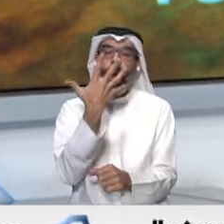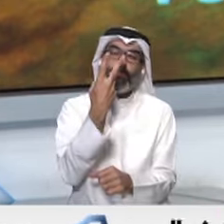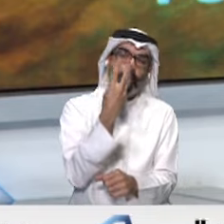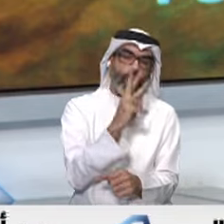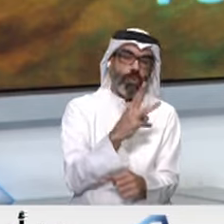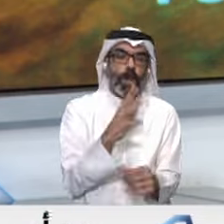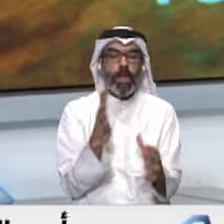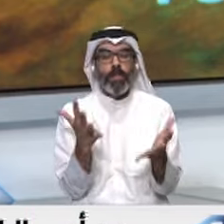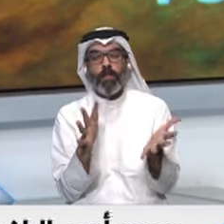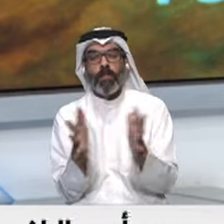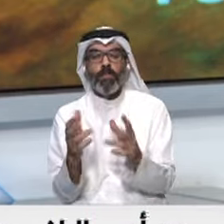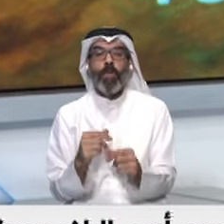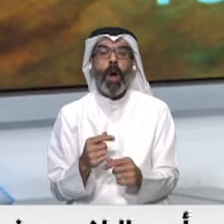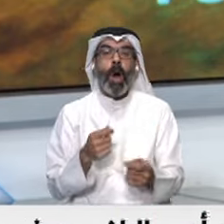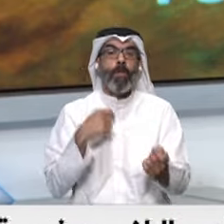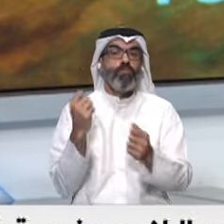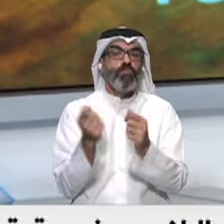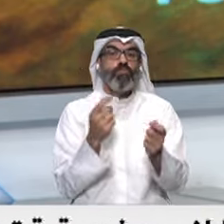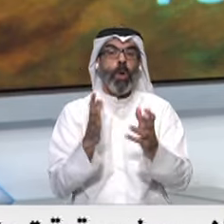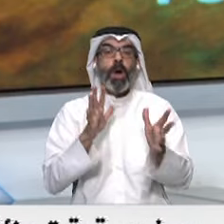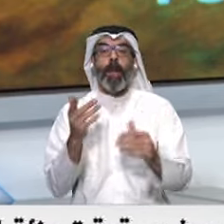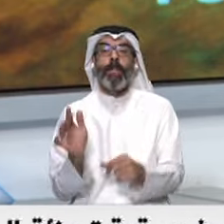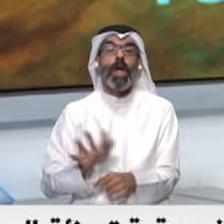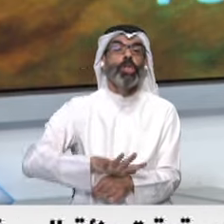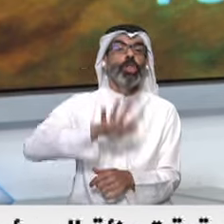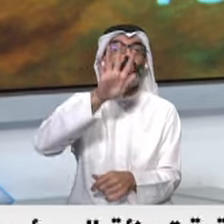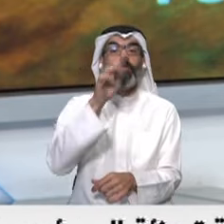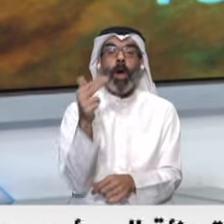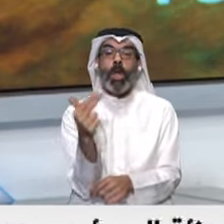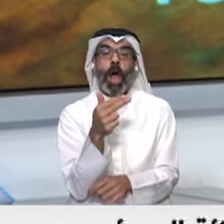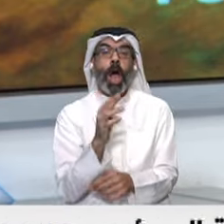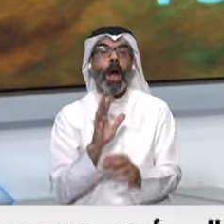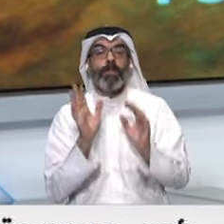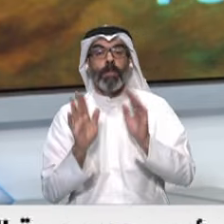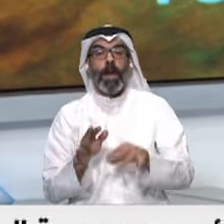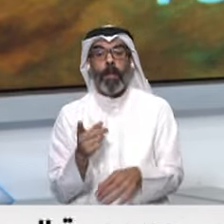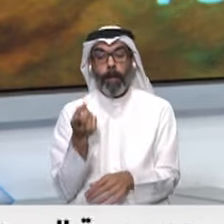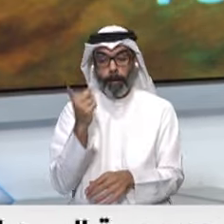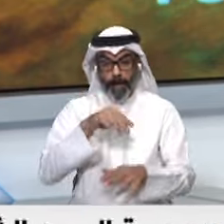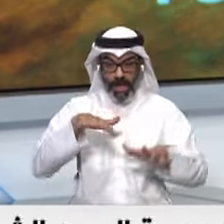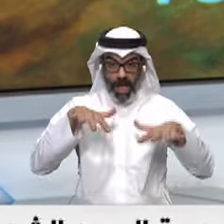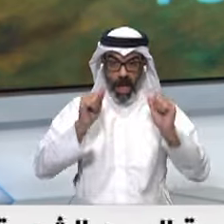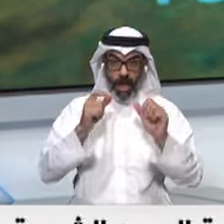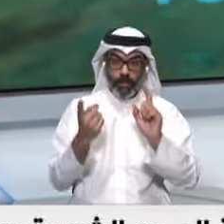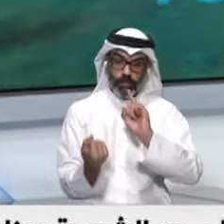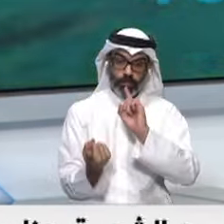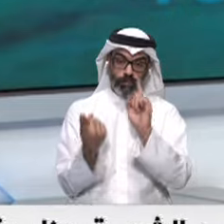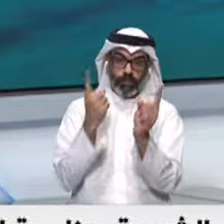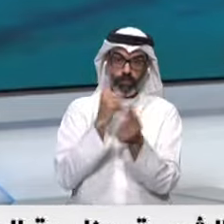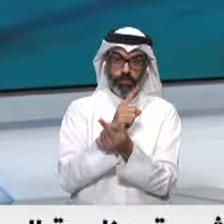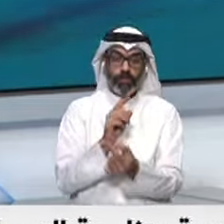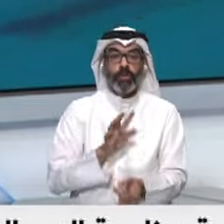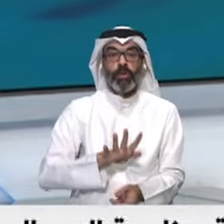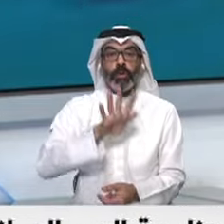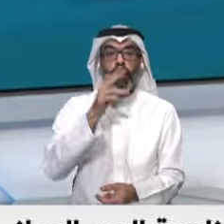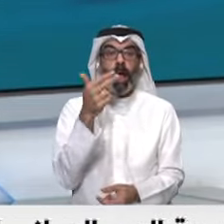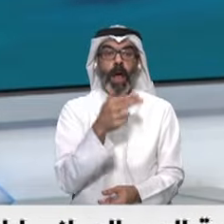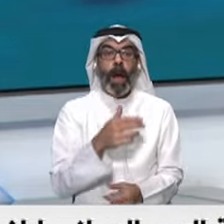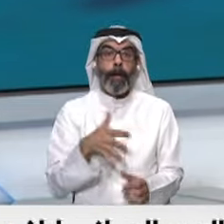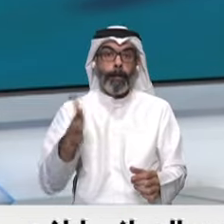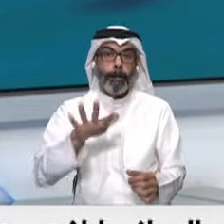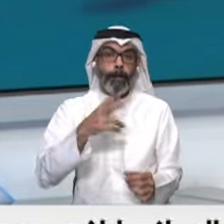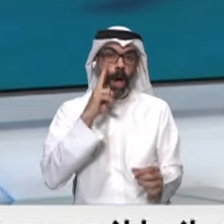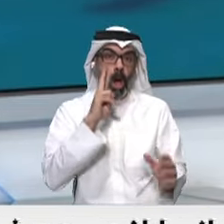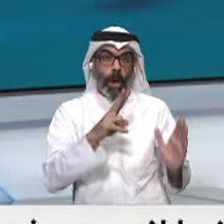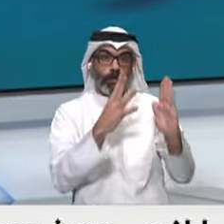متر في الساعه متقلبه الاتجاه الى شماليه غربيه مع نهايه يوم الغد باذن الله يقلب الهواء الى شمالي غربي البحر